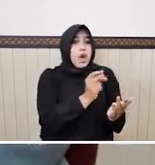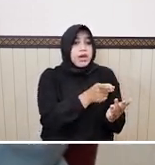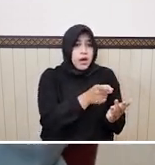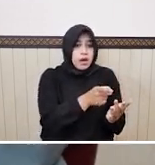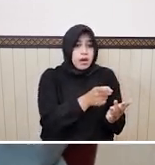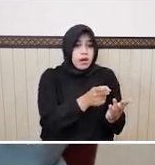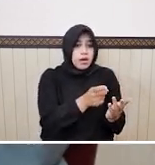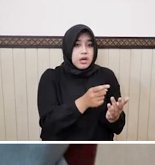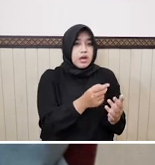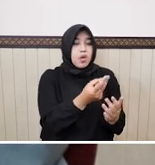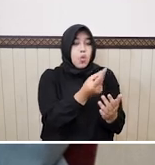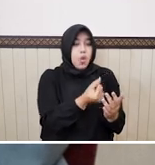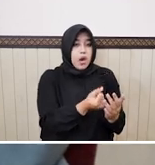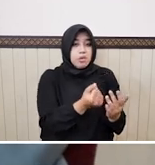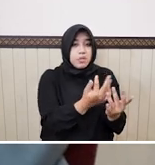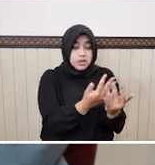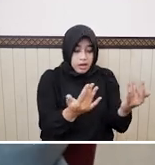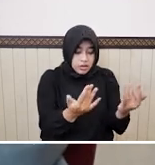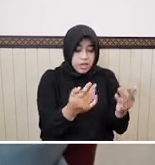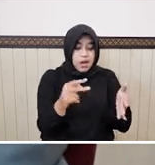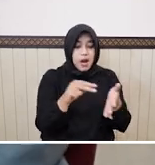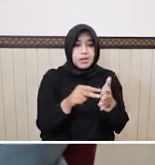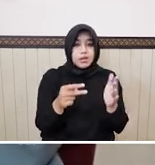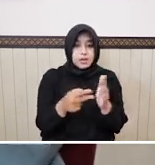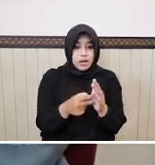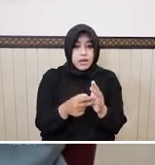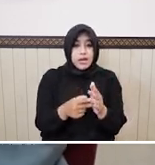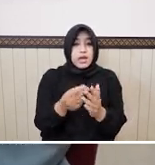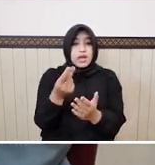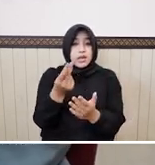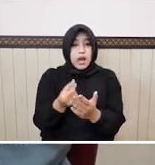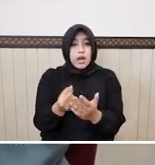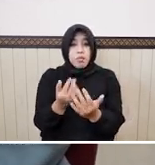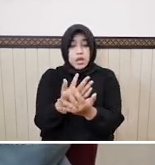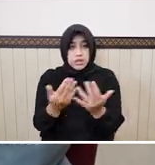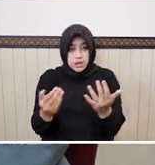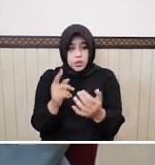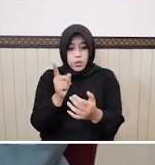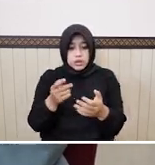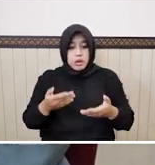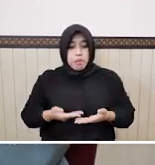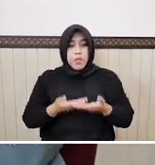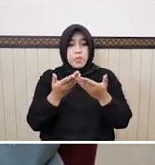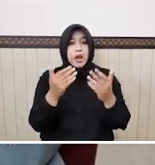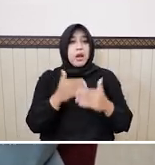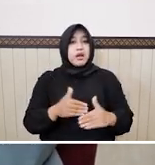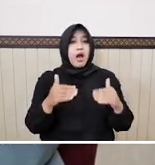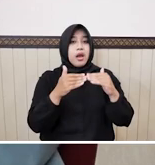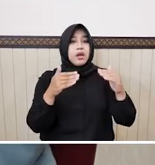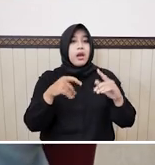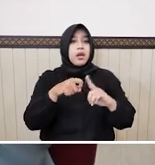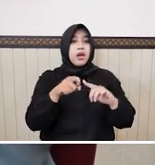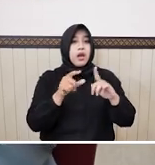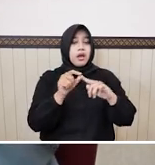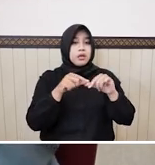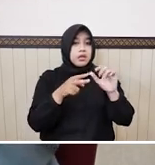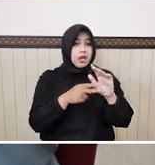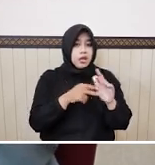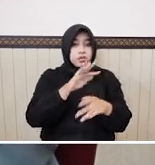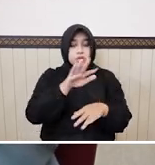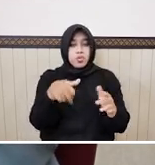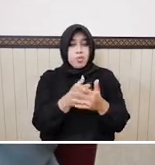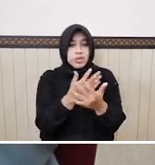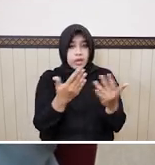Artinya bahwa kemudian dana dana publik ini sendiri harus Bridge bisa memberikan keadilan bagi semua orang termasuk disable